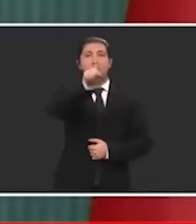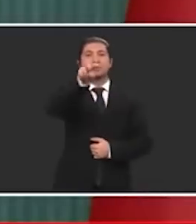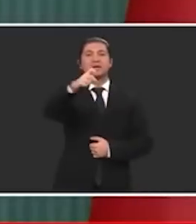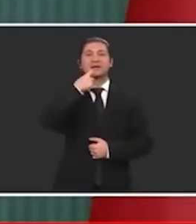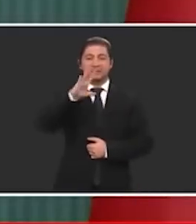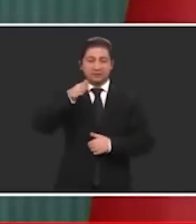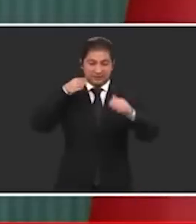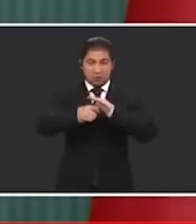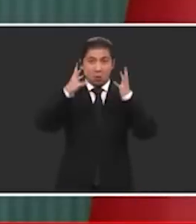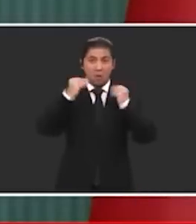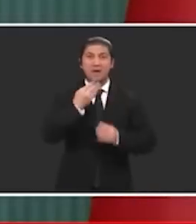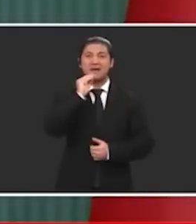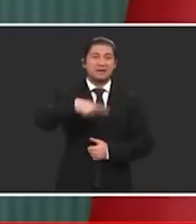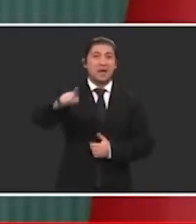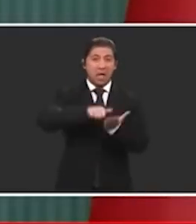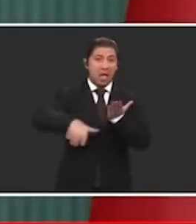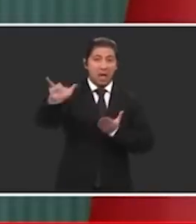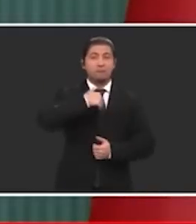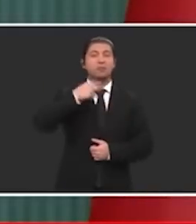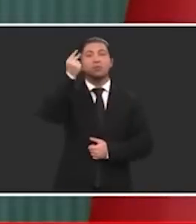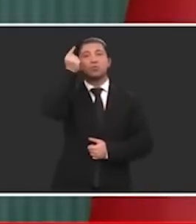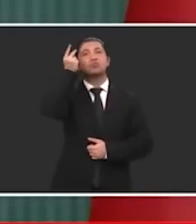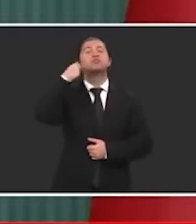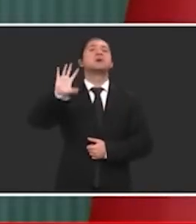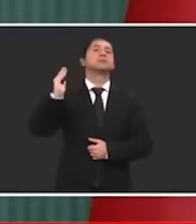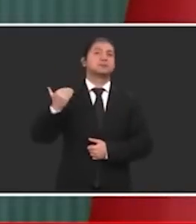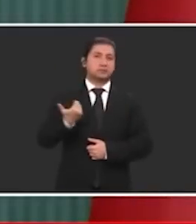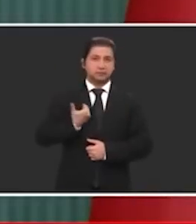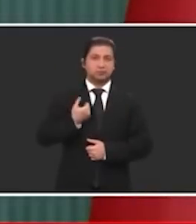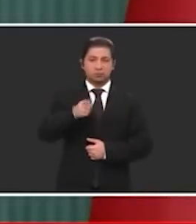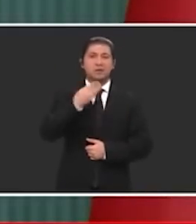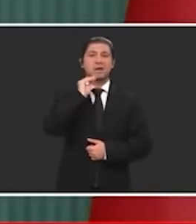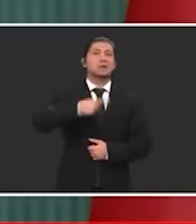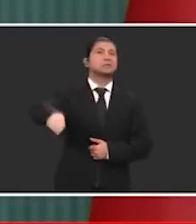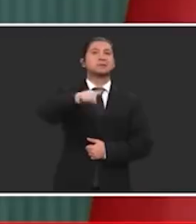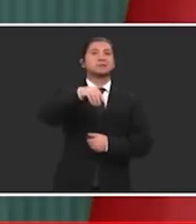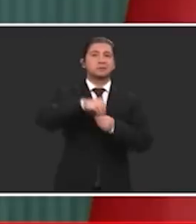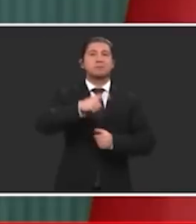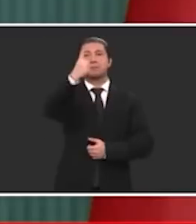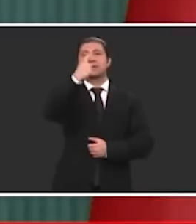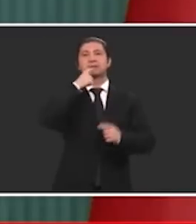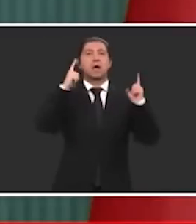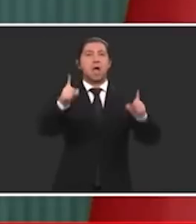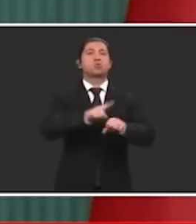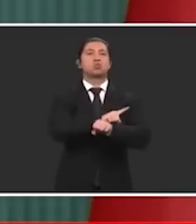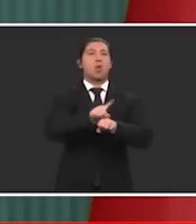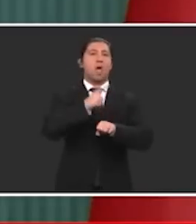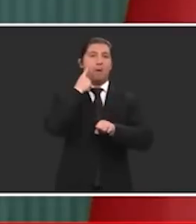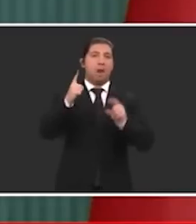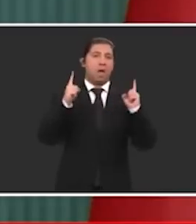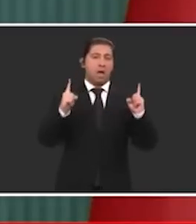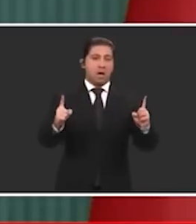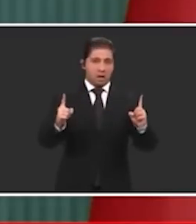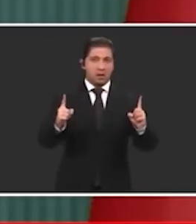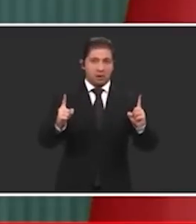yaşına giren tüm gençlerimizi de unutmuyoruz. Bu gençlerimize bir yıl süreyle geçerli olmak